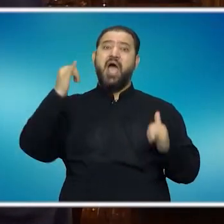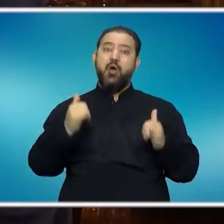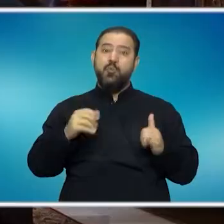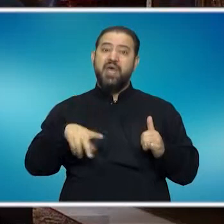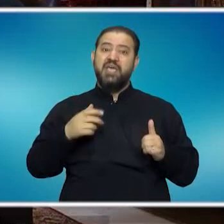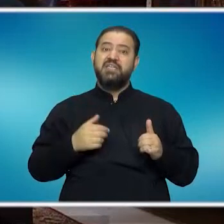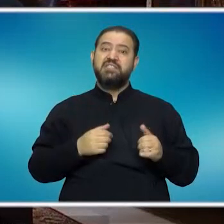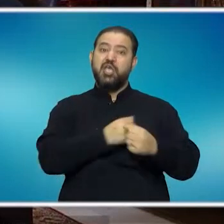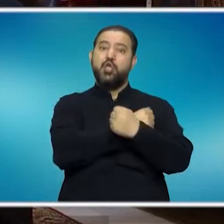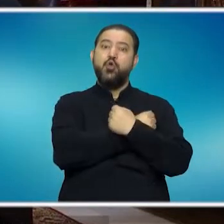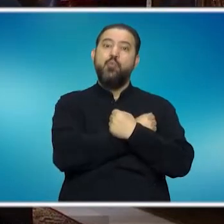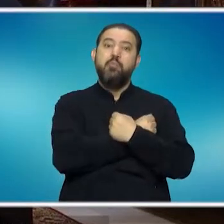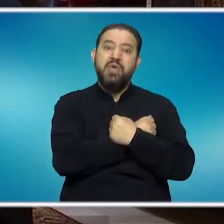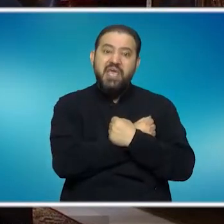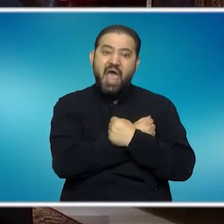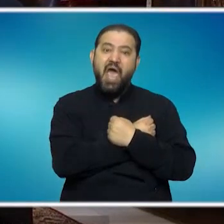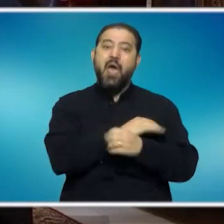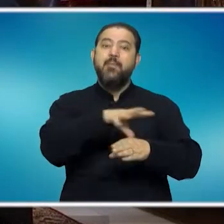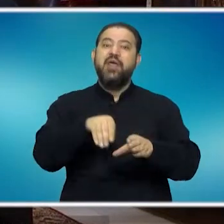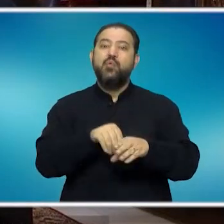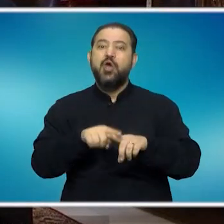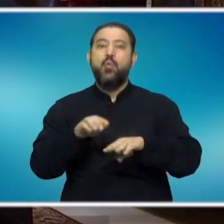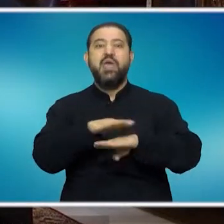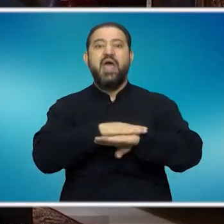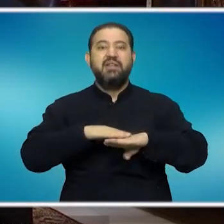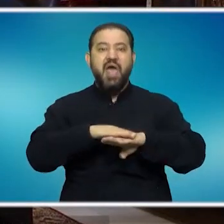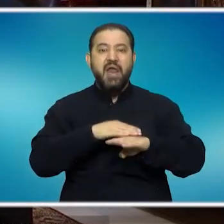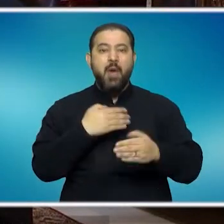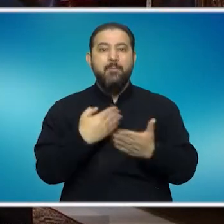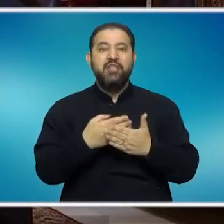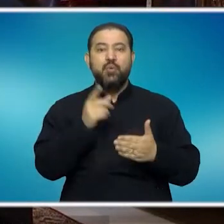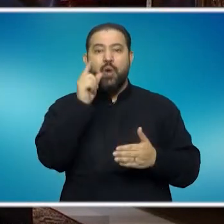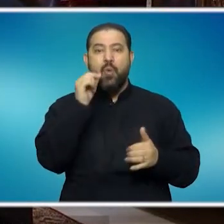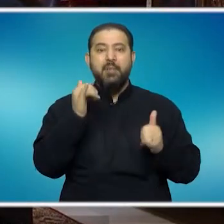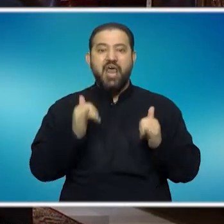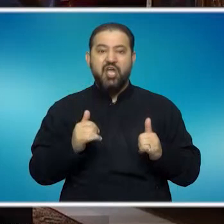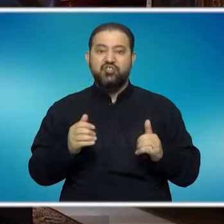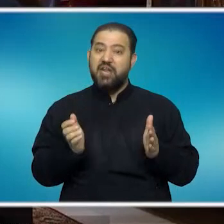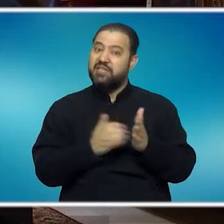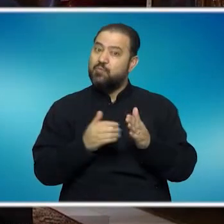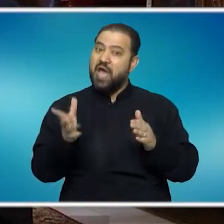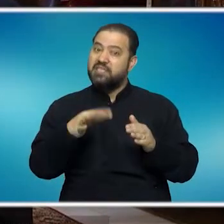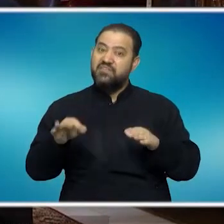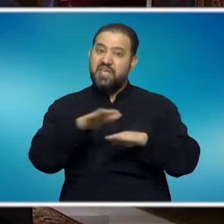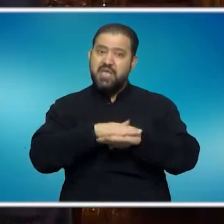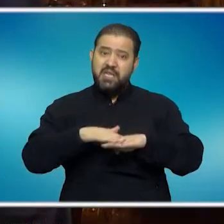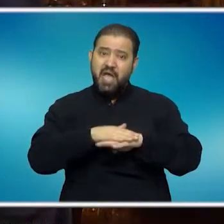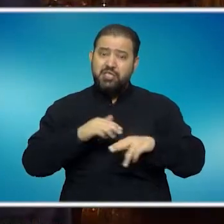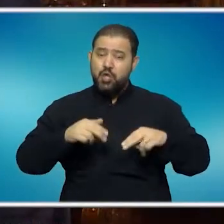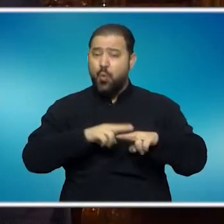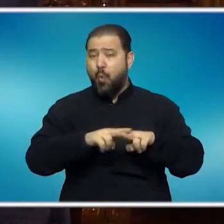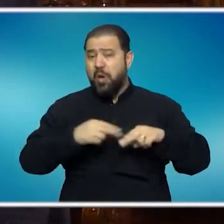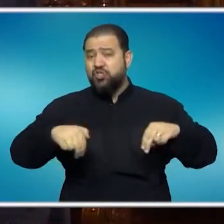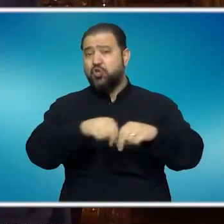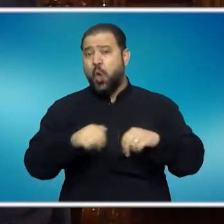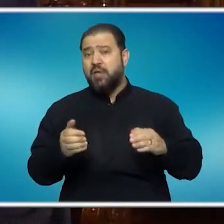Dumnezeu. Acum iubirea lui Dumnezeu are și altceva în plus, are iertarea. Pentru că oamenii acum aveau nevoie să fie iertați, cum și noi